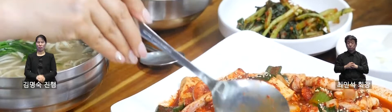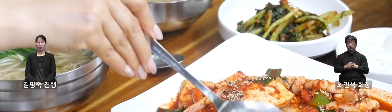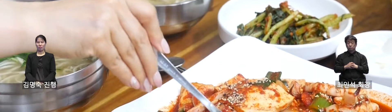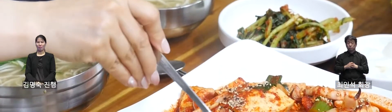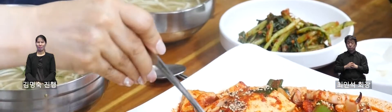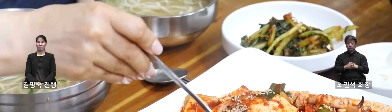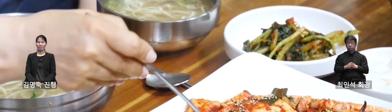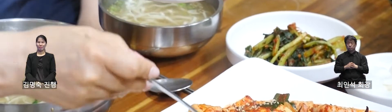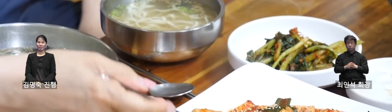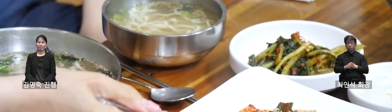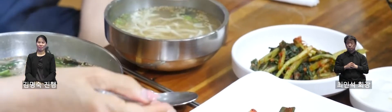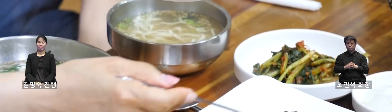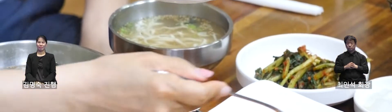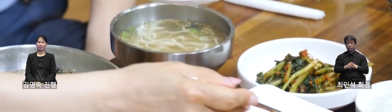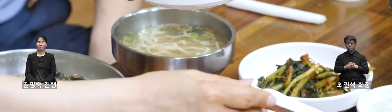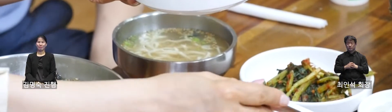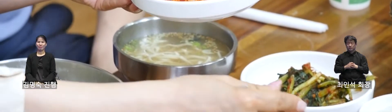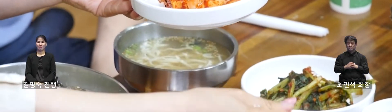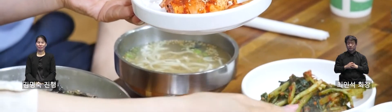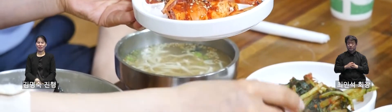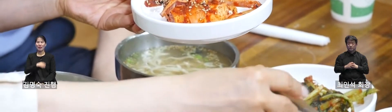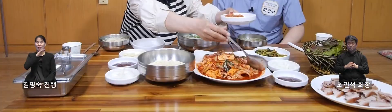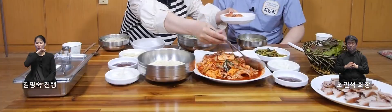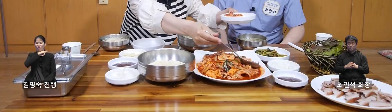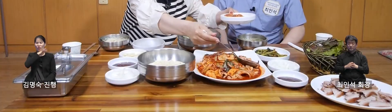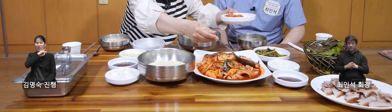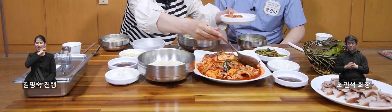왜 이렇게 큼직큼직해요? 오징어